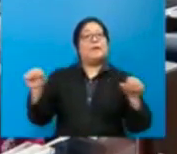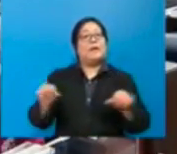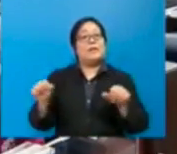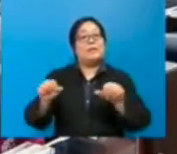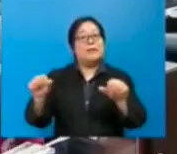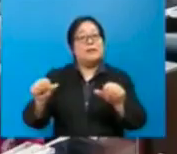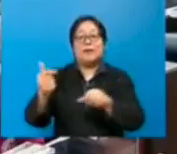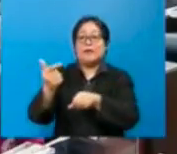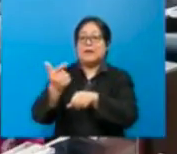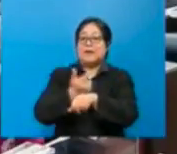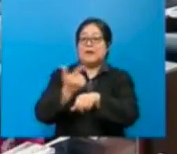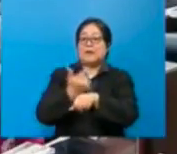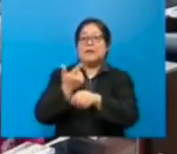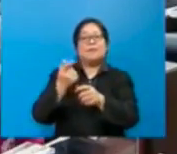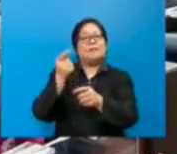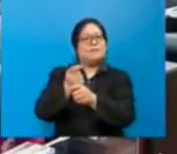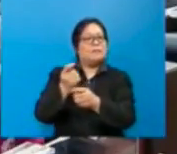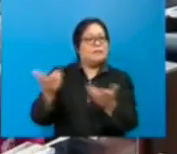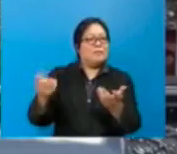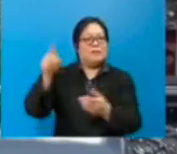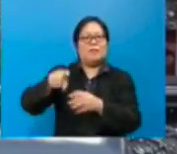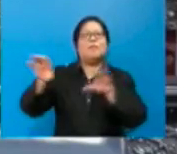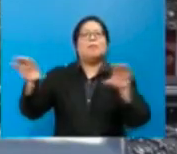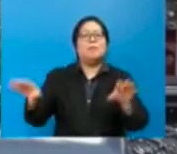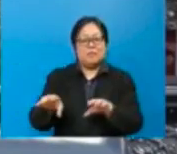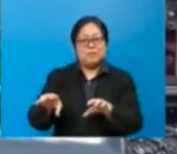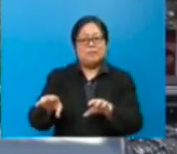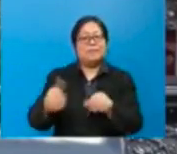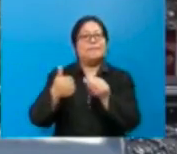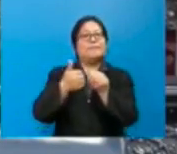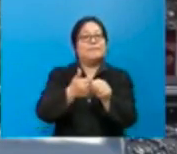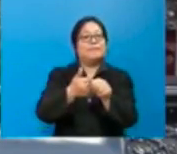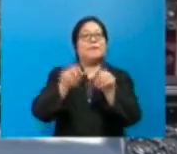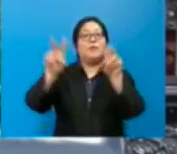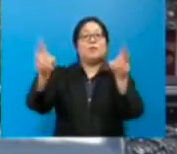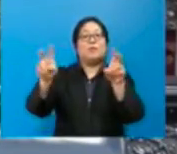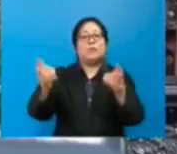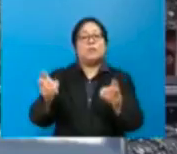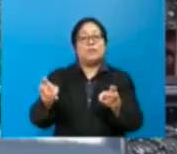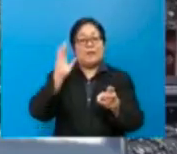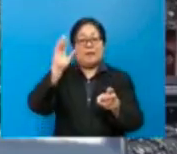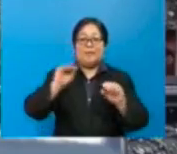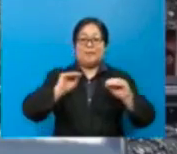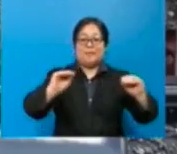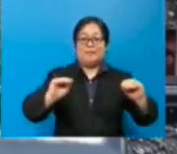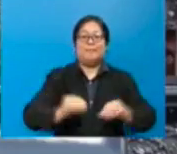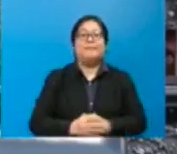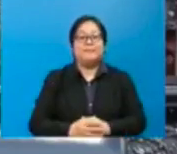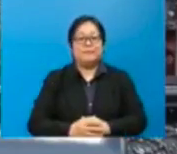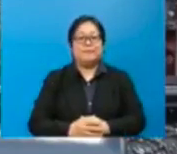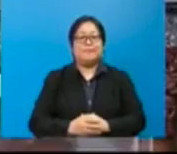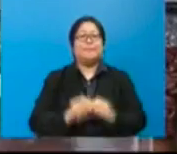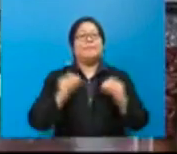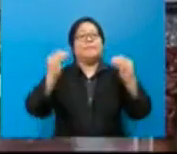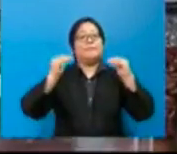aktiviti, latihan atau tugasan yang perlu dilaksanakan berdasarkan topik yang akan dipelajari. Di